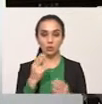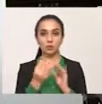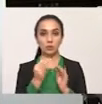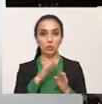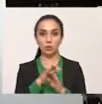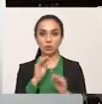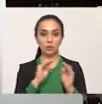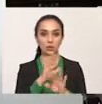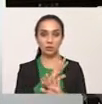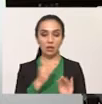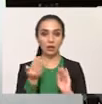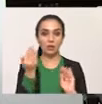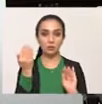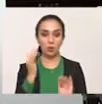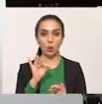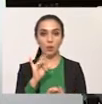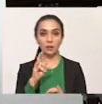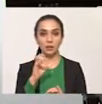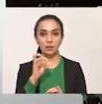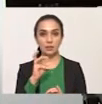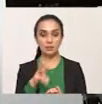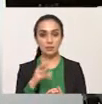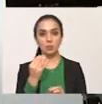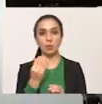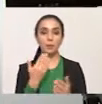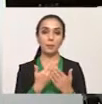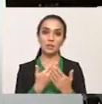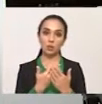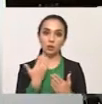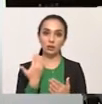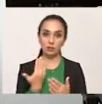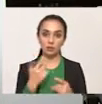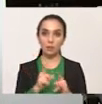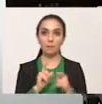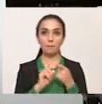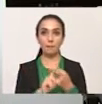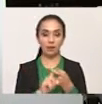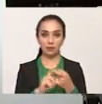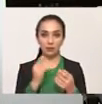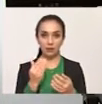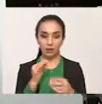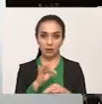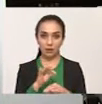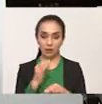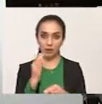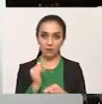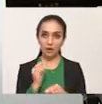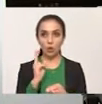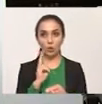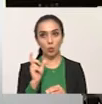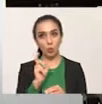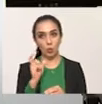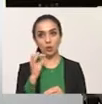qadimiy organizmlar. Prokaryotlarga biz misol qilib bakteriyalar va ko'k